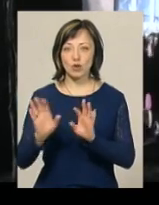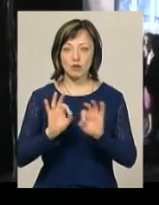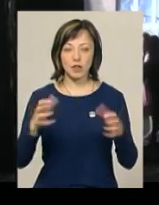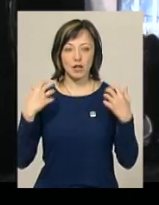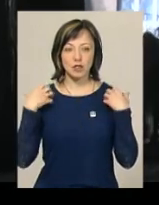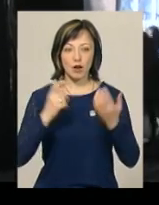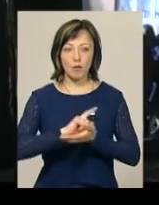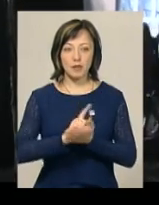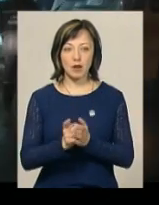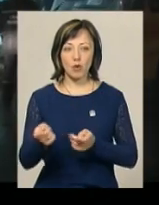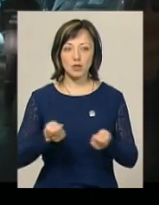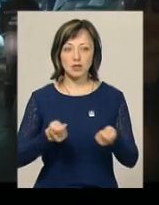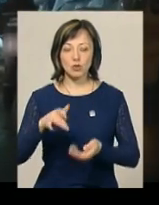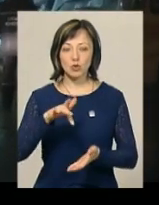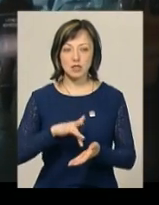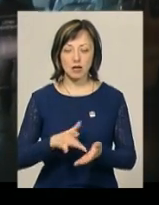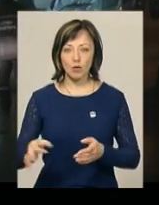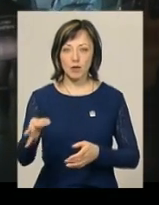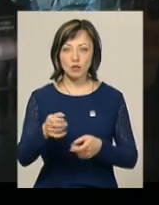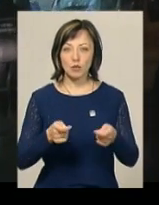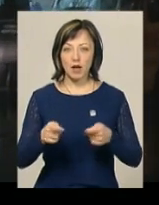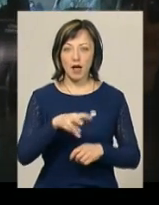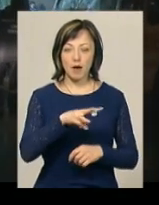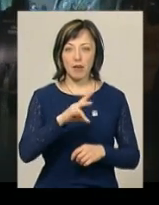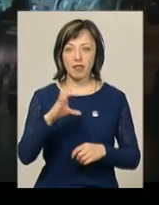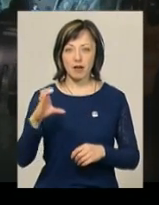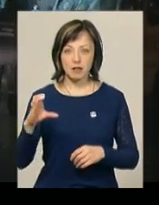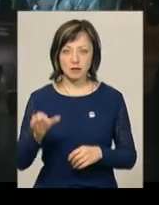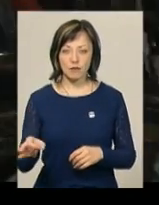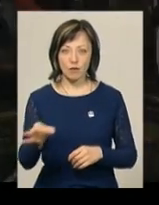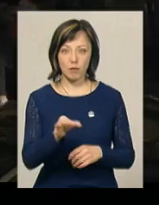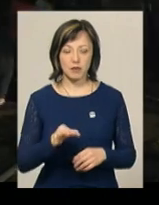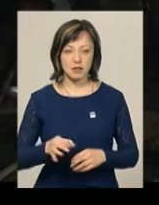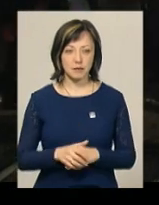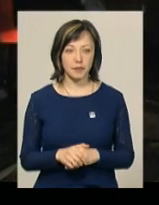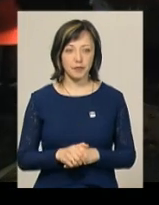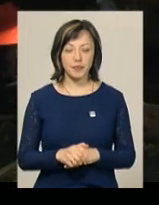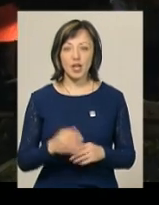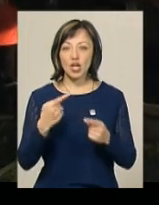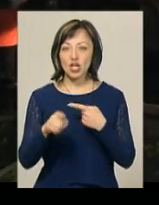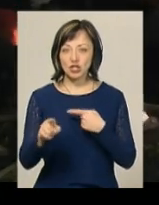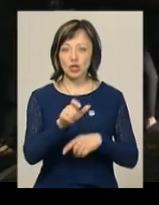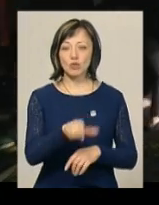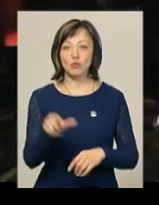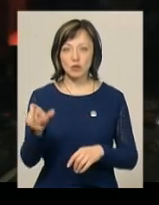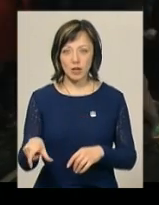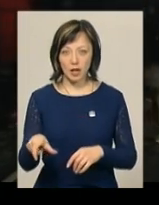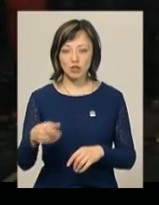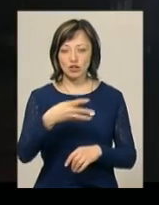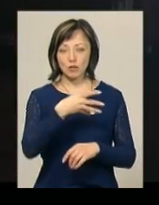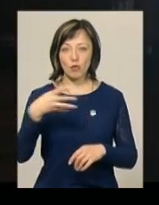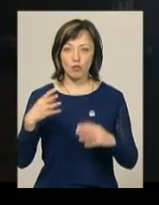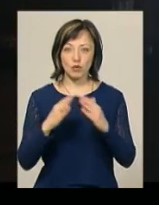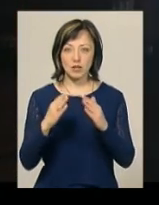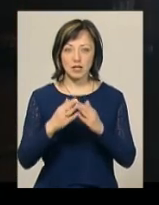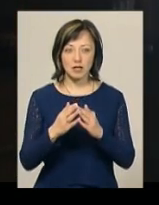начальник оперативно-координаційного центру обласного управління Держслужби з надзвичайних ситуацій Вадим Петришин. Інших, каже рятувальник, з чотириповерхової